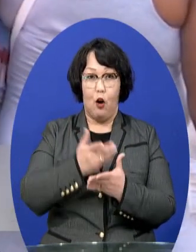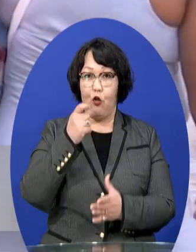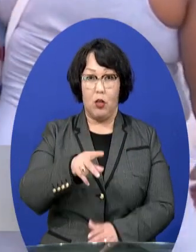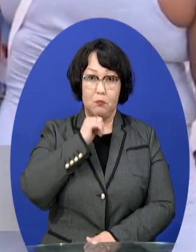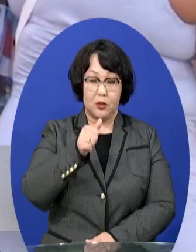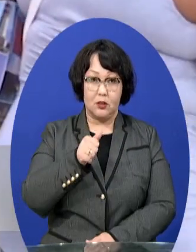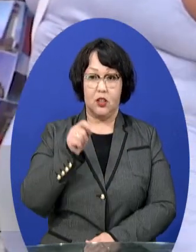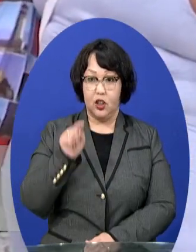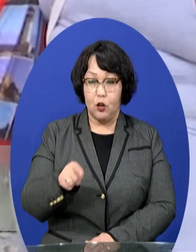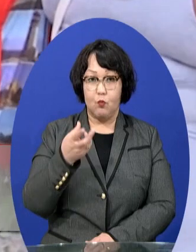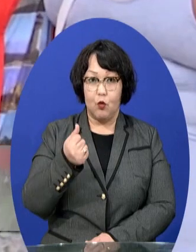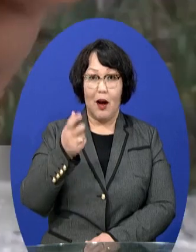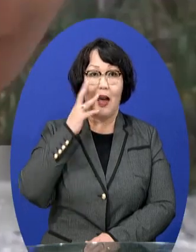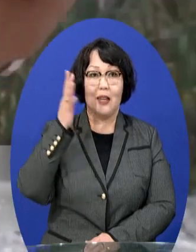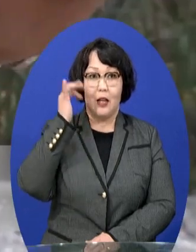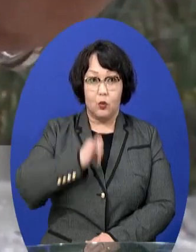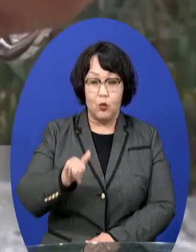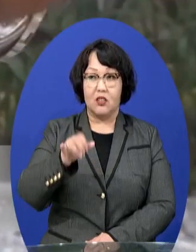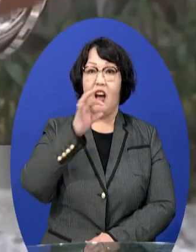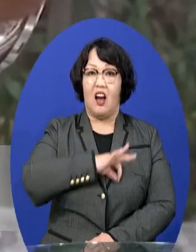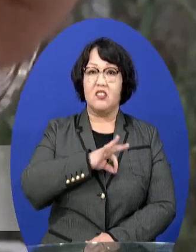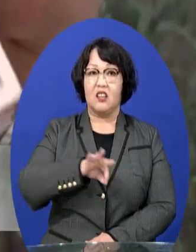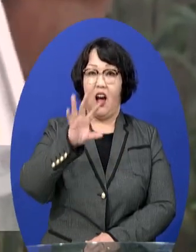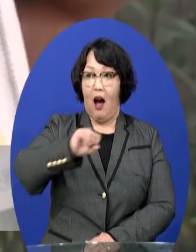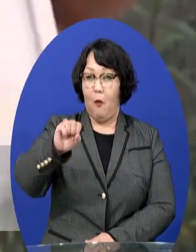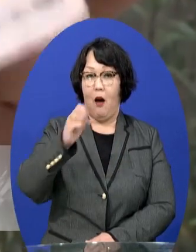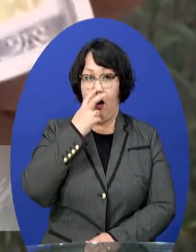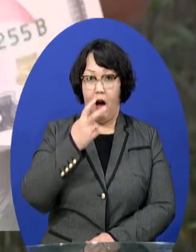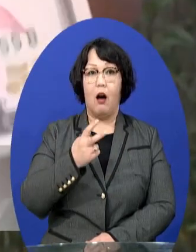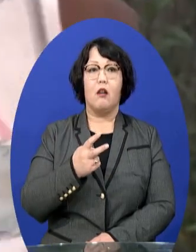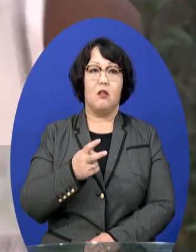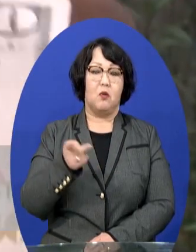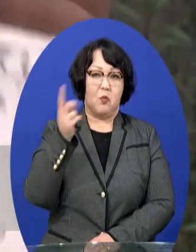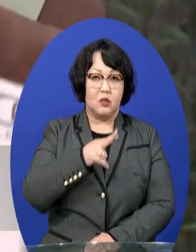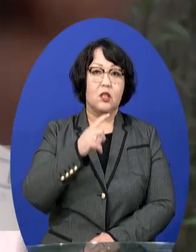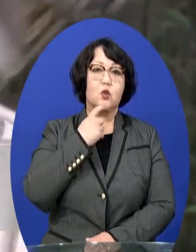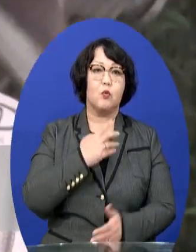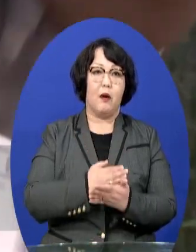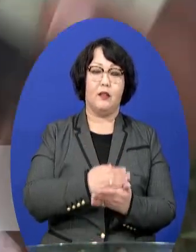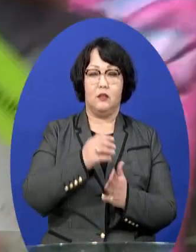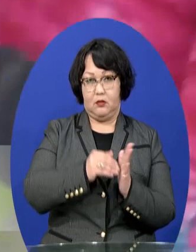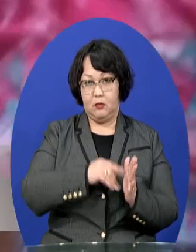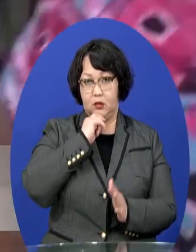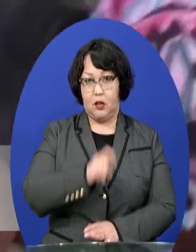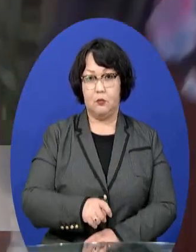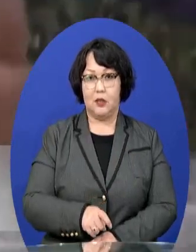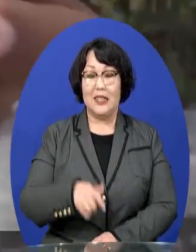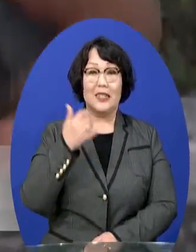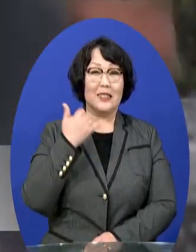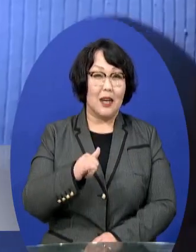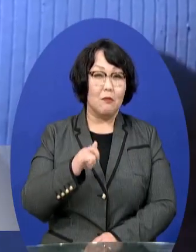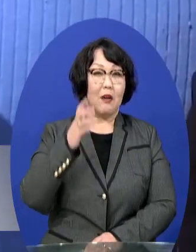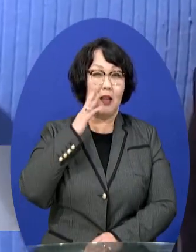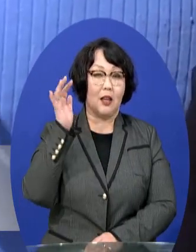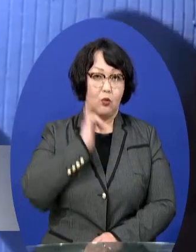харин эдгээр мөнгө хилийн чандад ашиглагдаж байгаа нь хүндрэлтэй байгаа талаар тайлбарласан байна. Үүнд мөн зарим улсаас